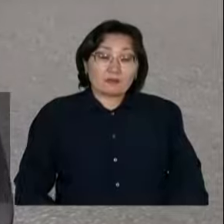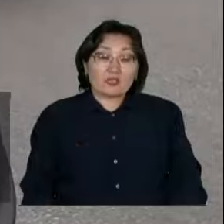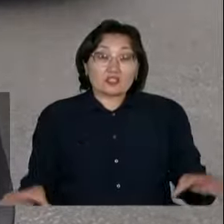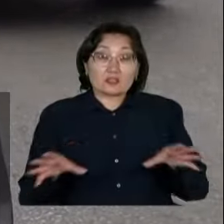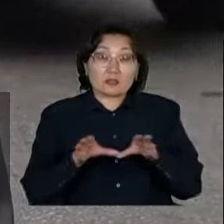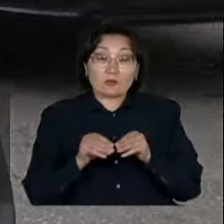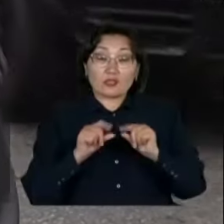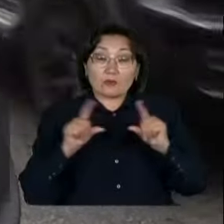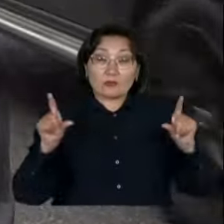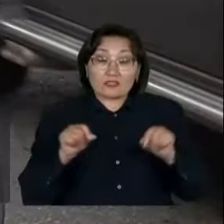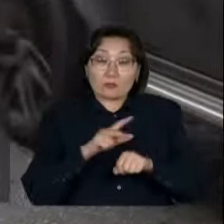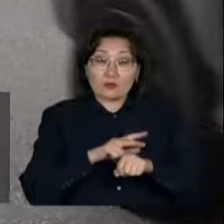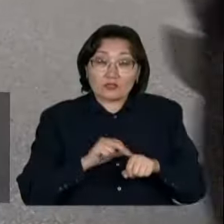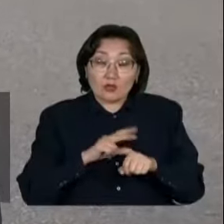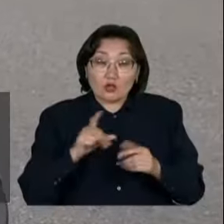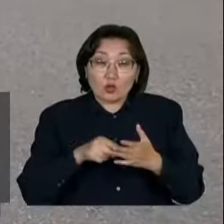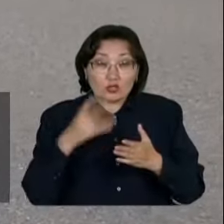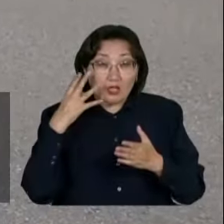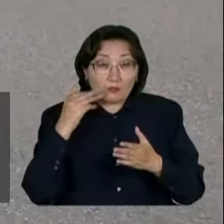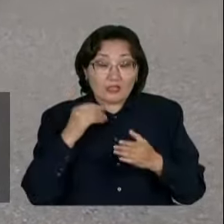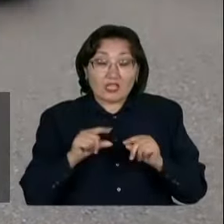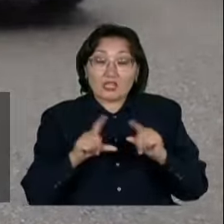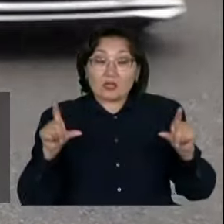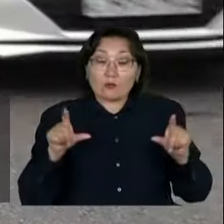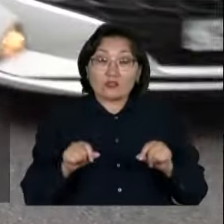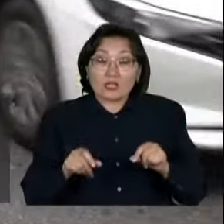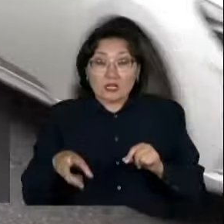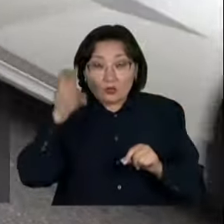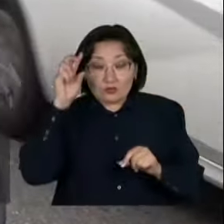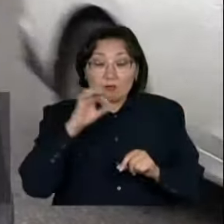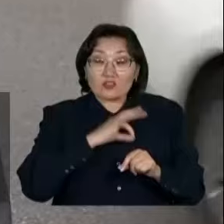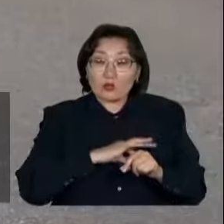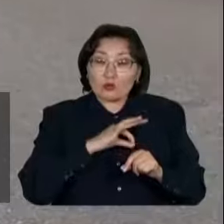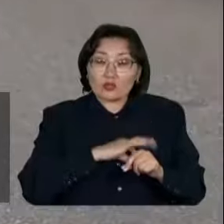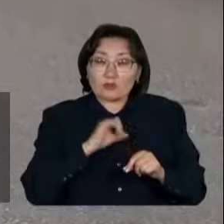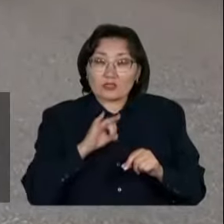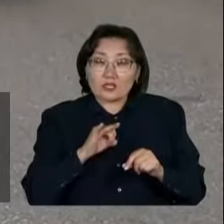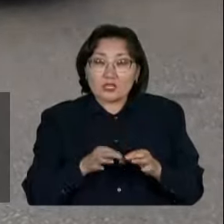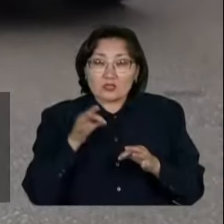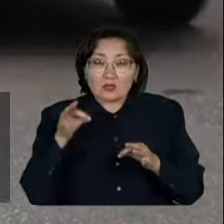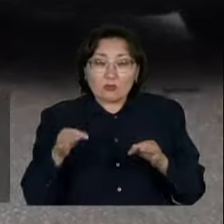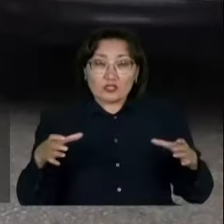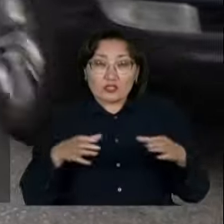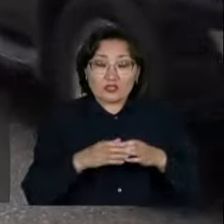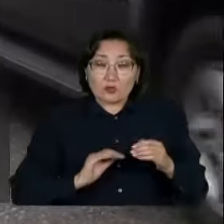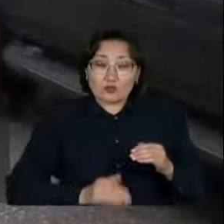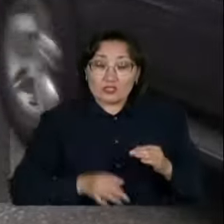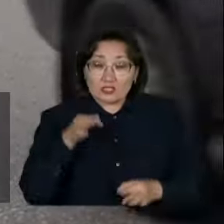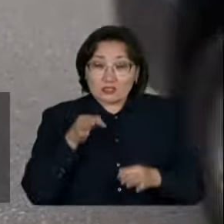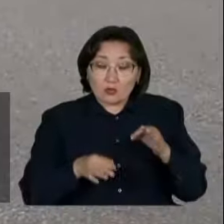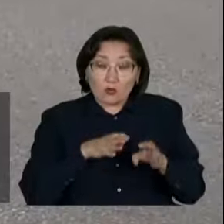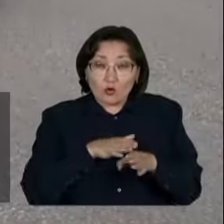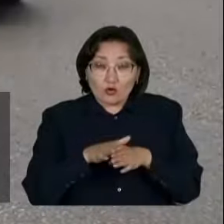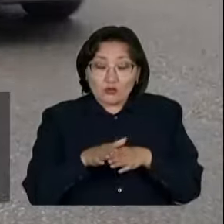Совместно с департаментом полиции города Алматы, департаментом государственных доходов и региональной палатой частных судебных